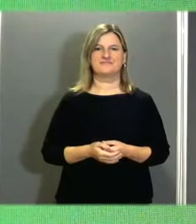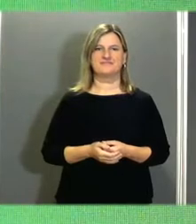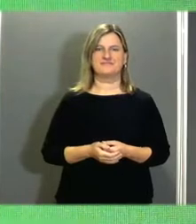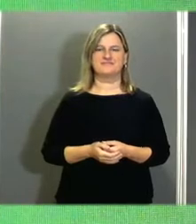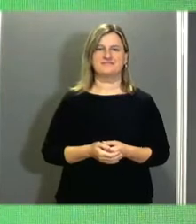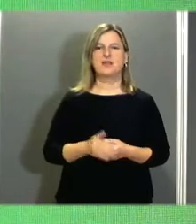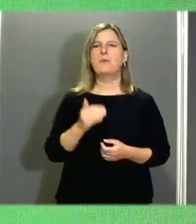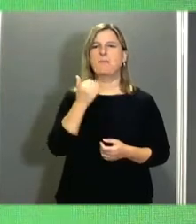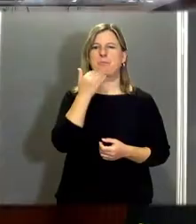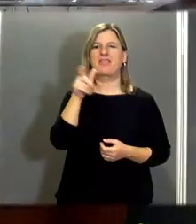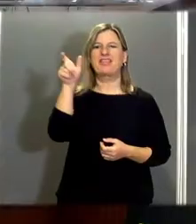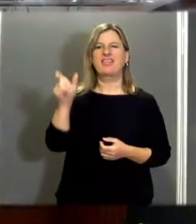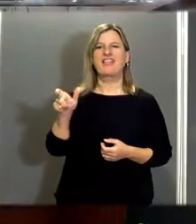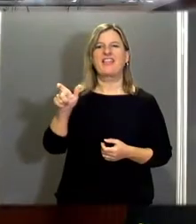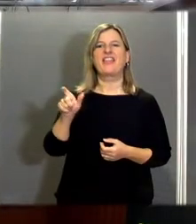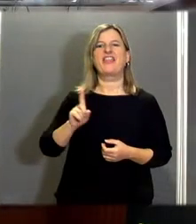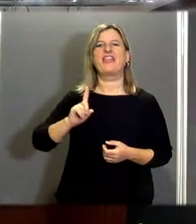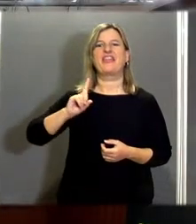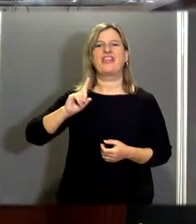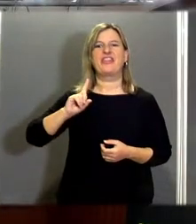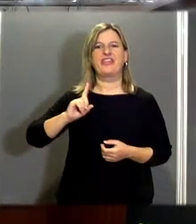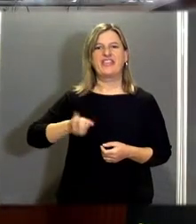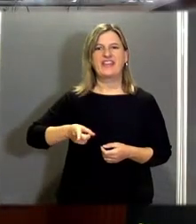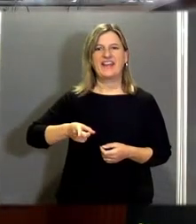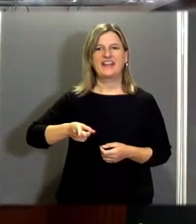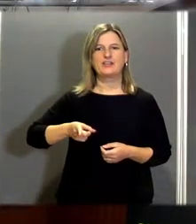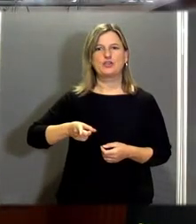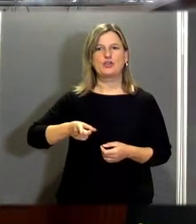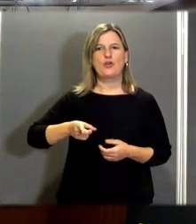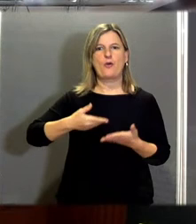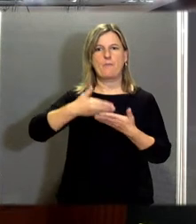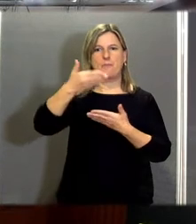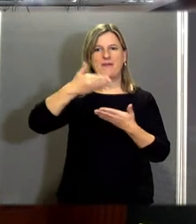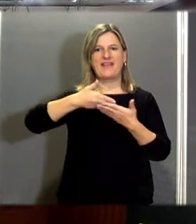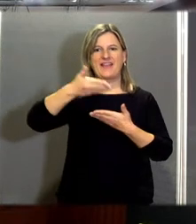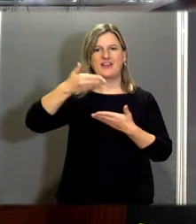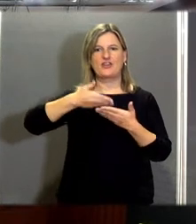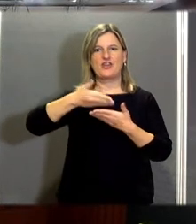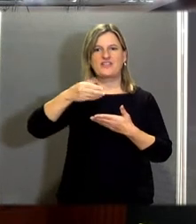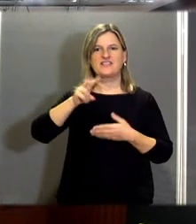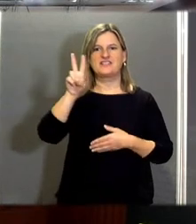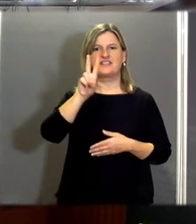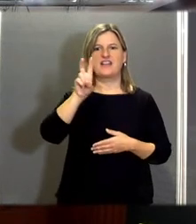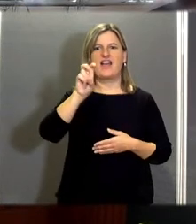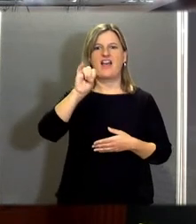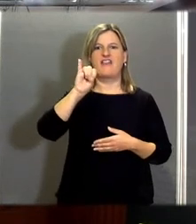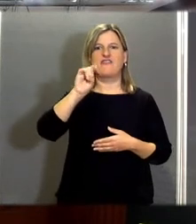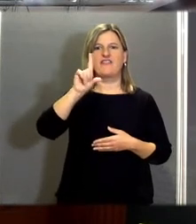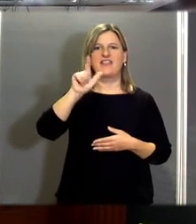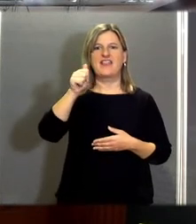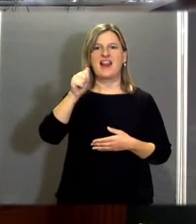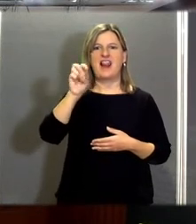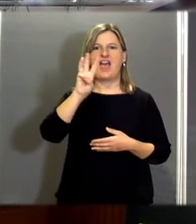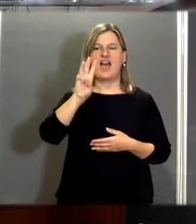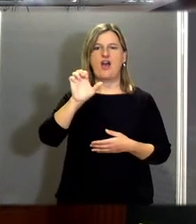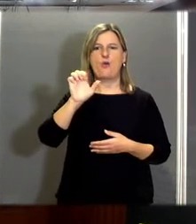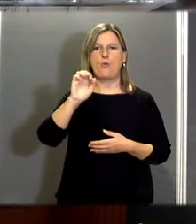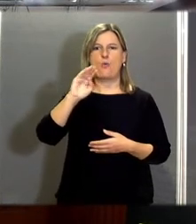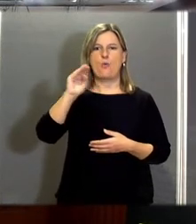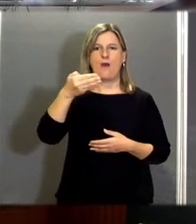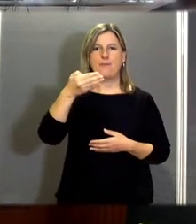Ja ho sabeu, el director i periodista de VilaWeb, i que